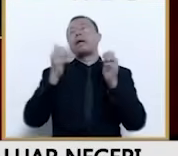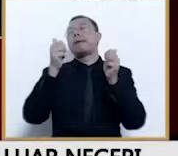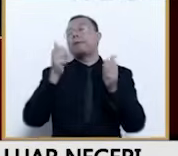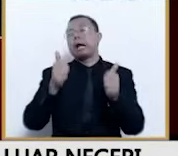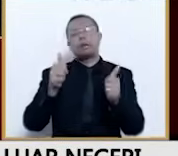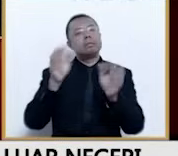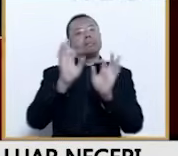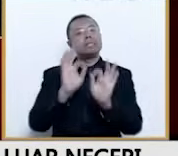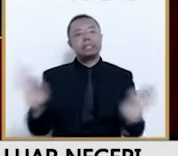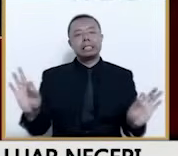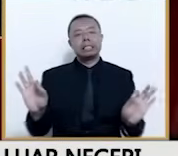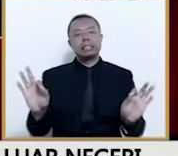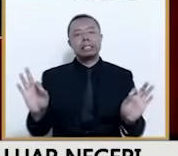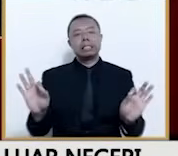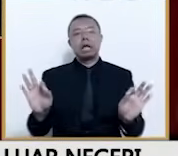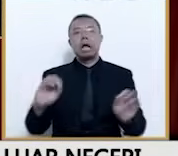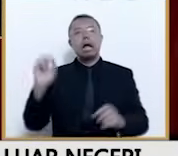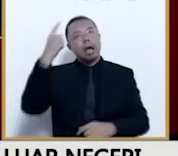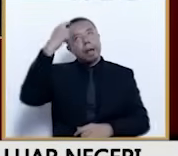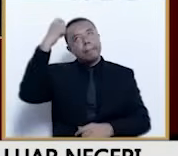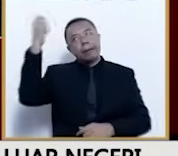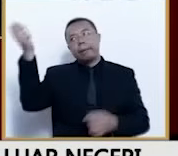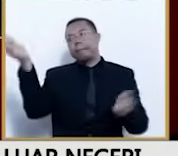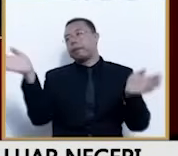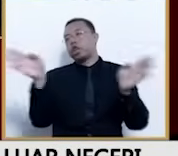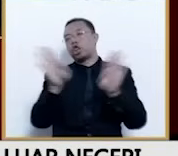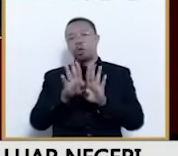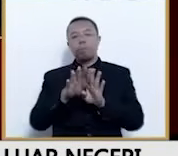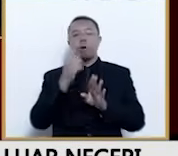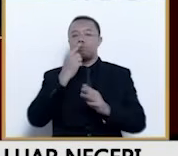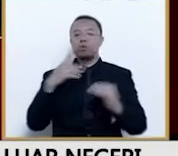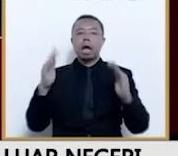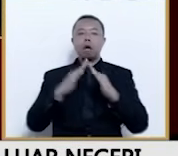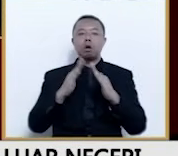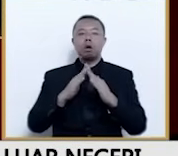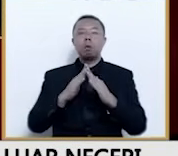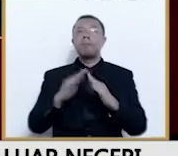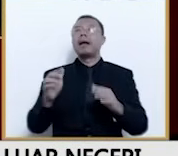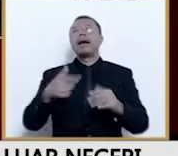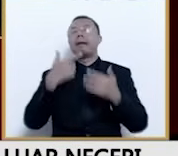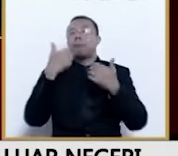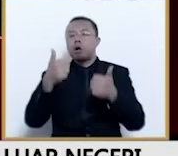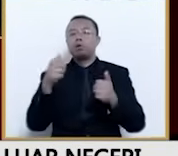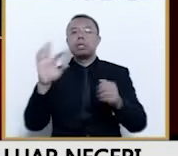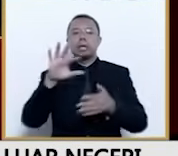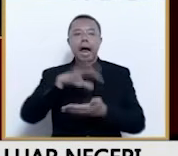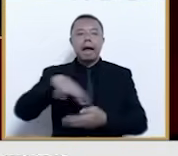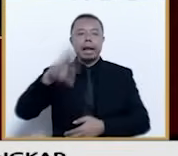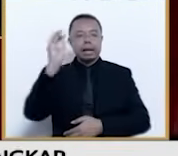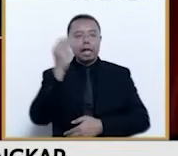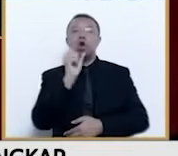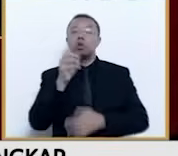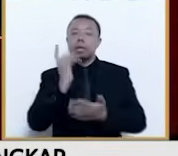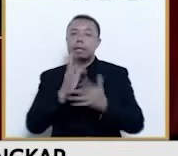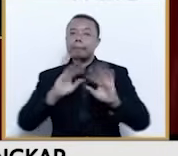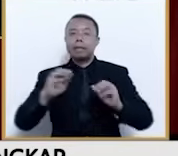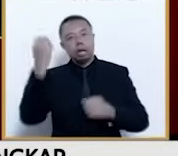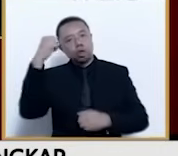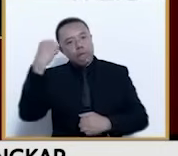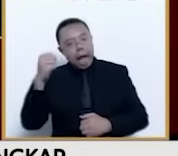layak. Mengubur mimpinya untuk punya hunian yang layak di Jakarta. Untuk menyambung hidup